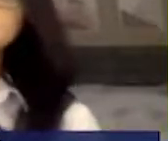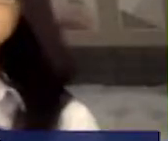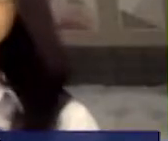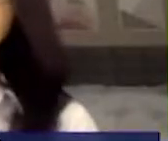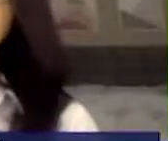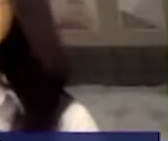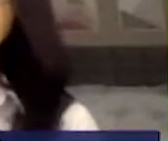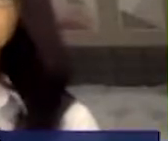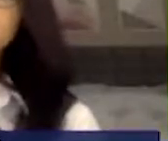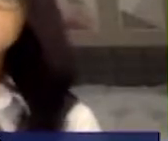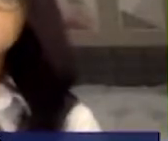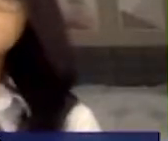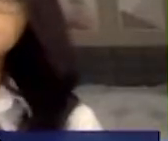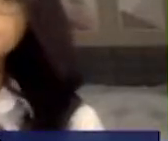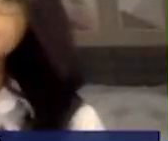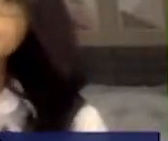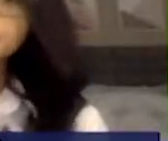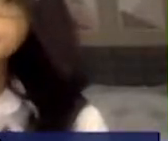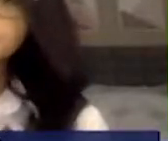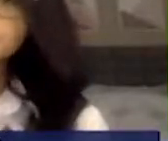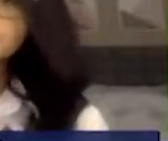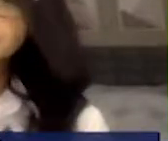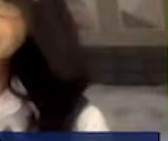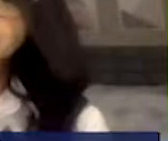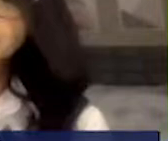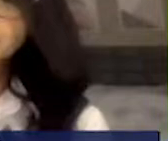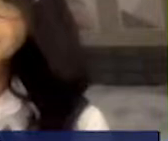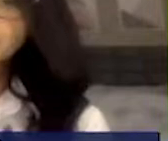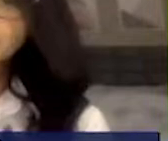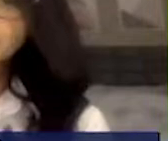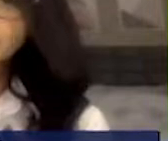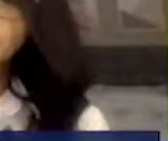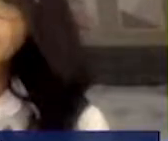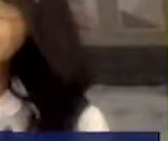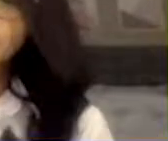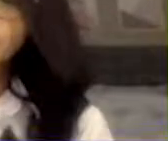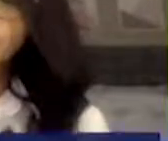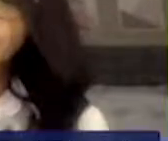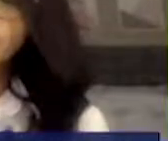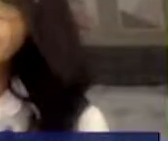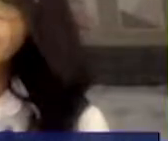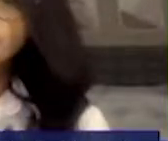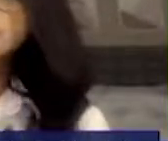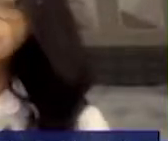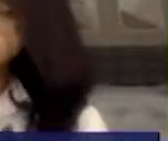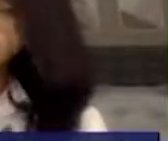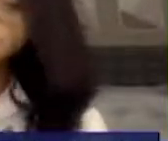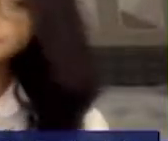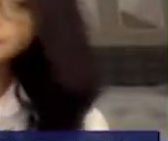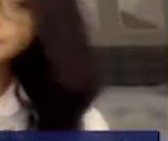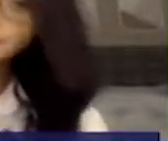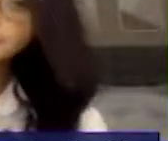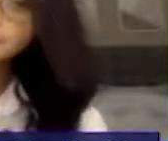juga akan tetap sama dari kurikulum ini Baik Geisha tampaknya waktu juga sudah terbatas Terima kasih banyak dari Keisha